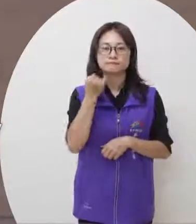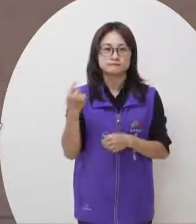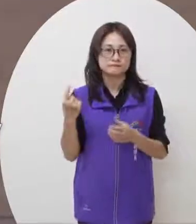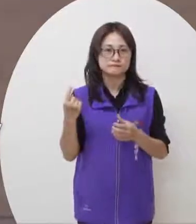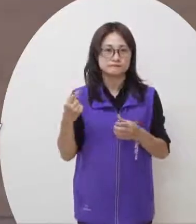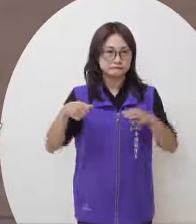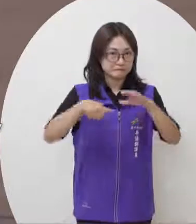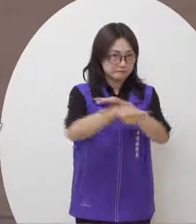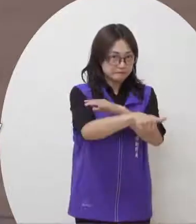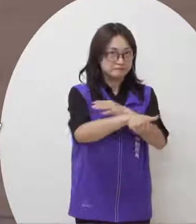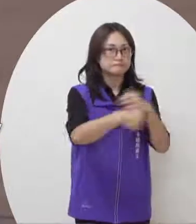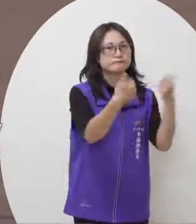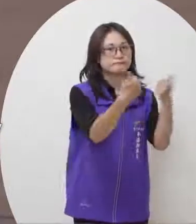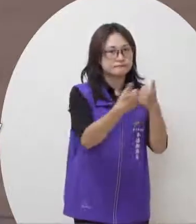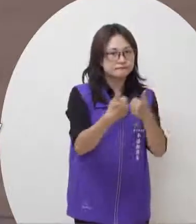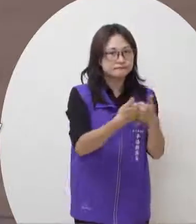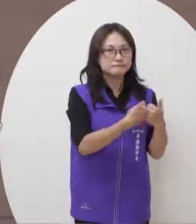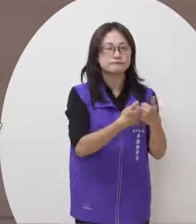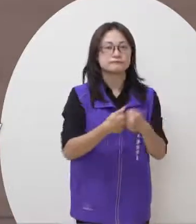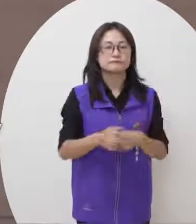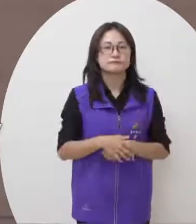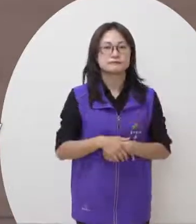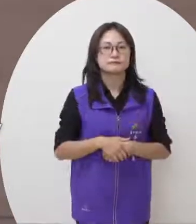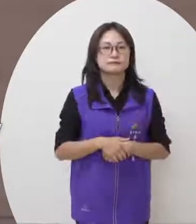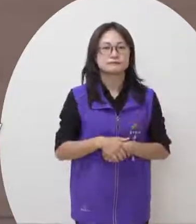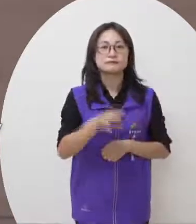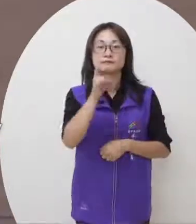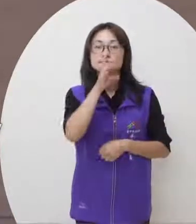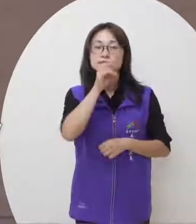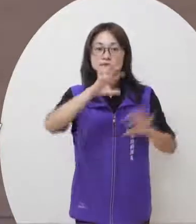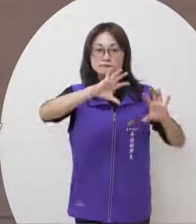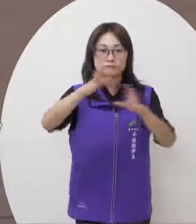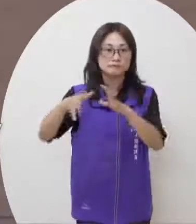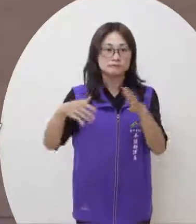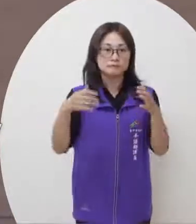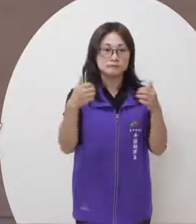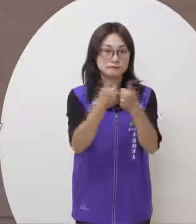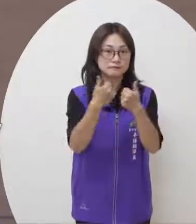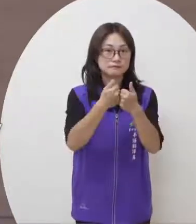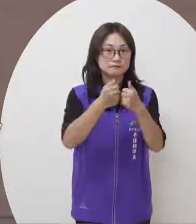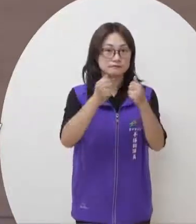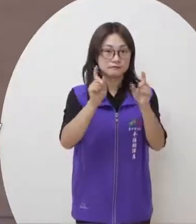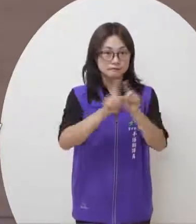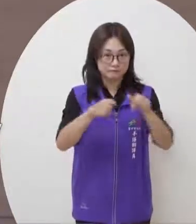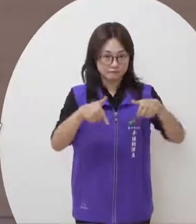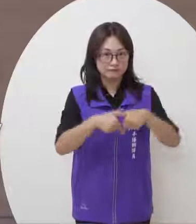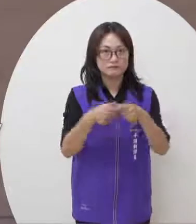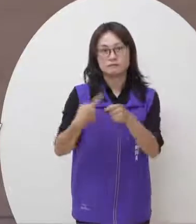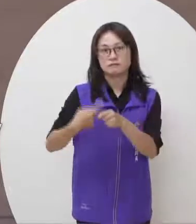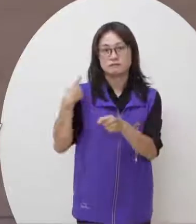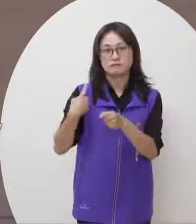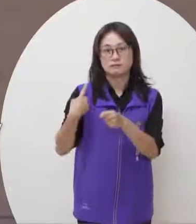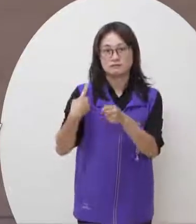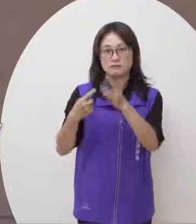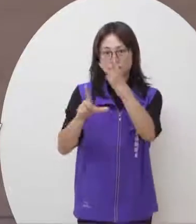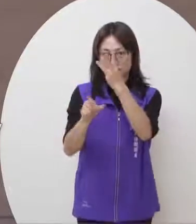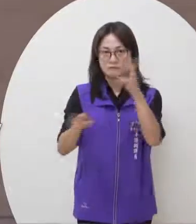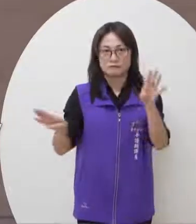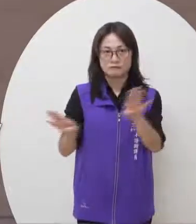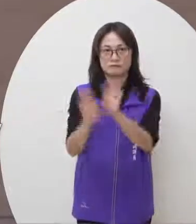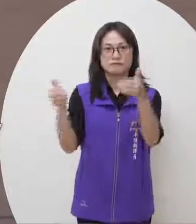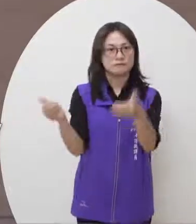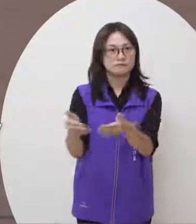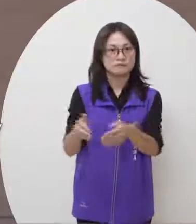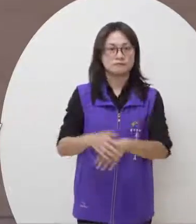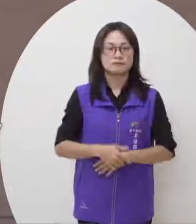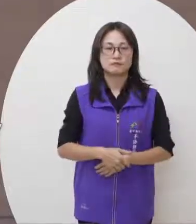哈所以大台中国际会议中心去年3月已经动工哈，已经动工。那